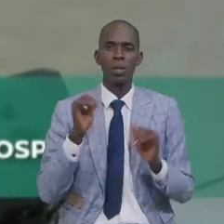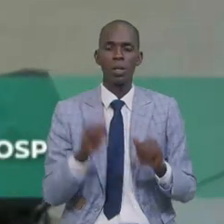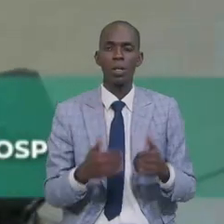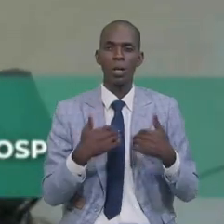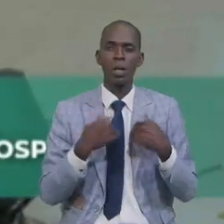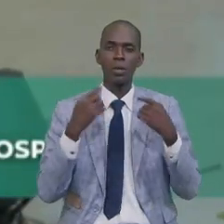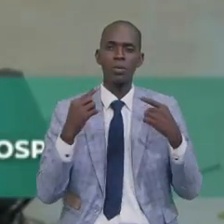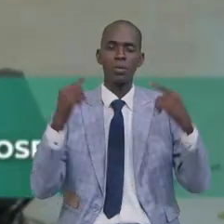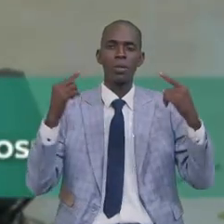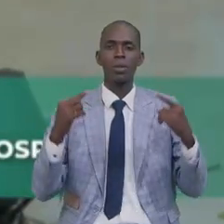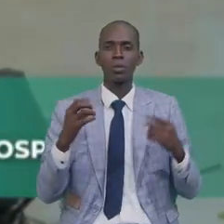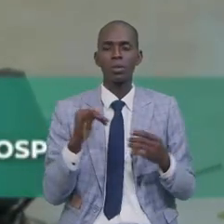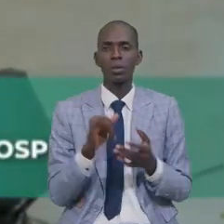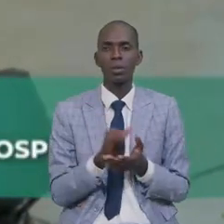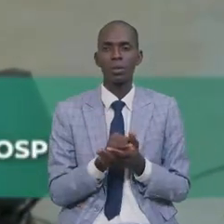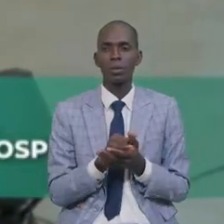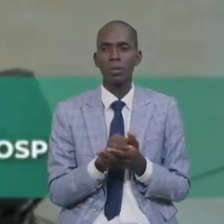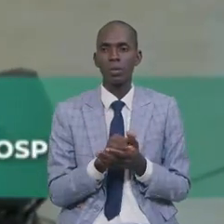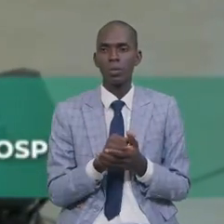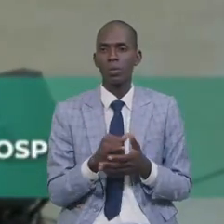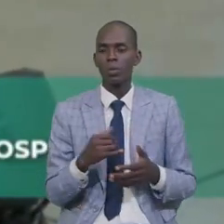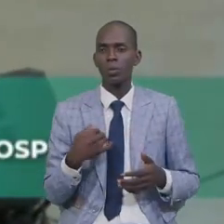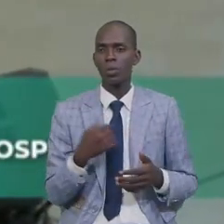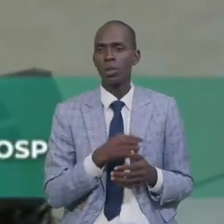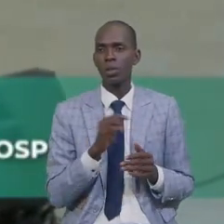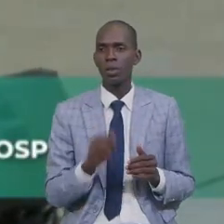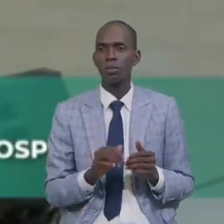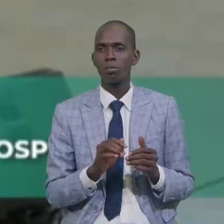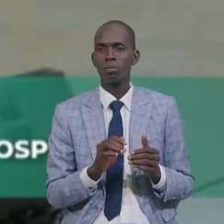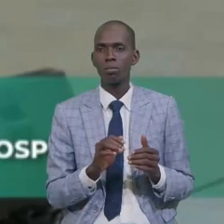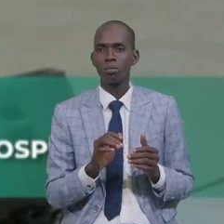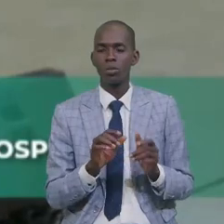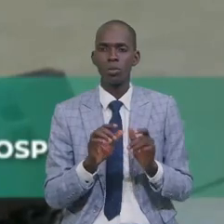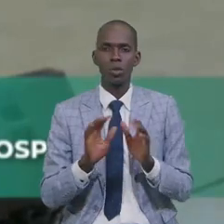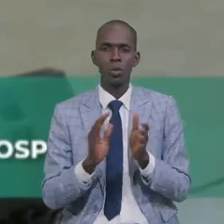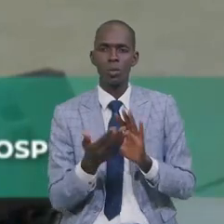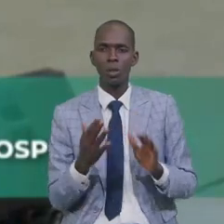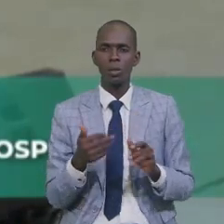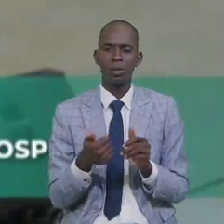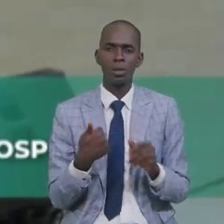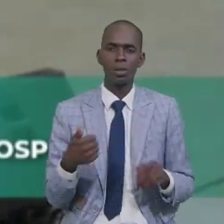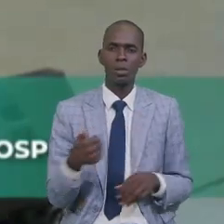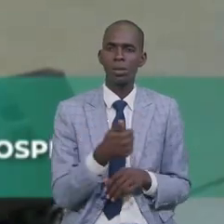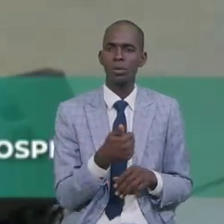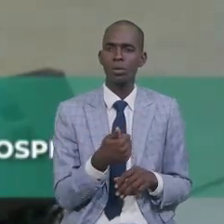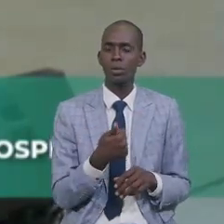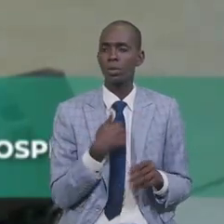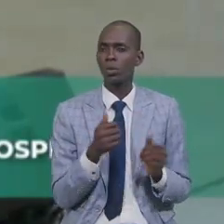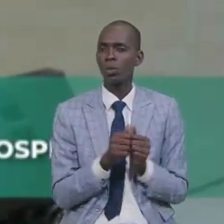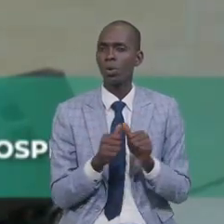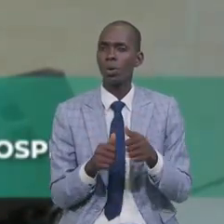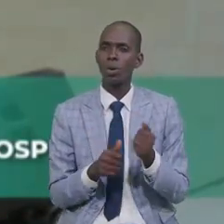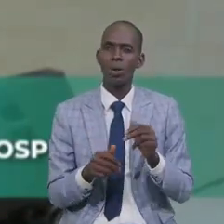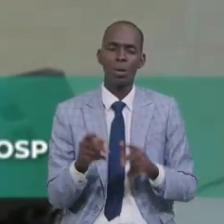afin d'avoir du succès. Et quand nous nous comparons à d'autres personnes, et nous disons, moi,